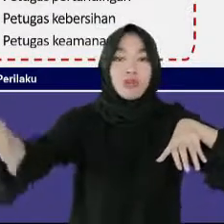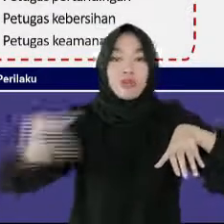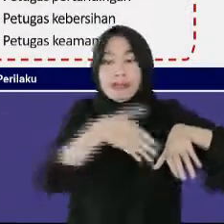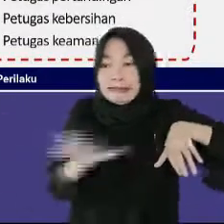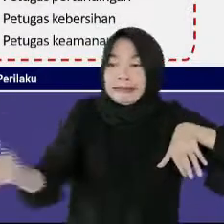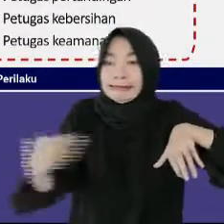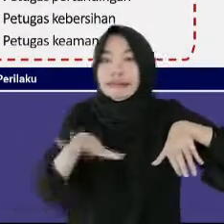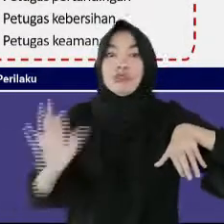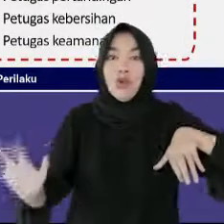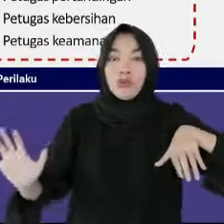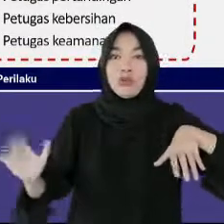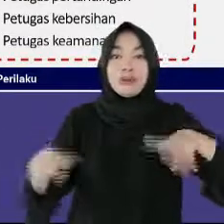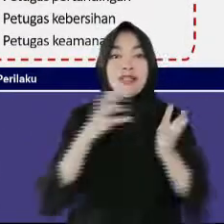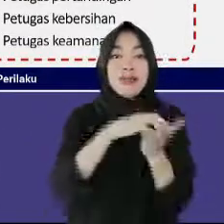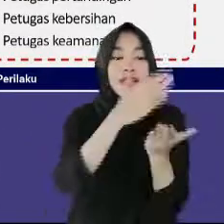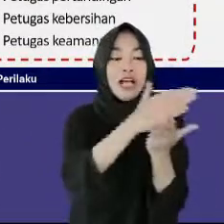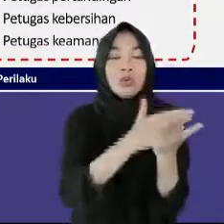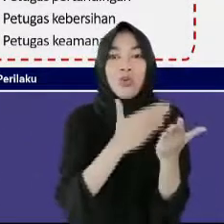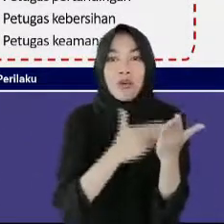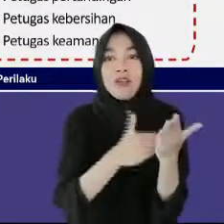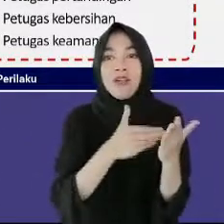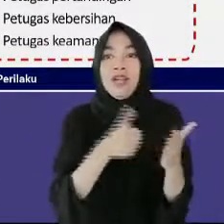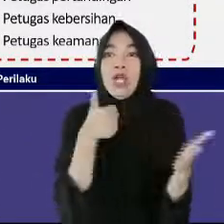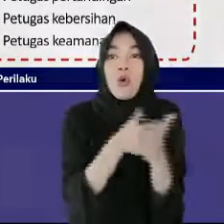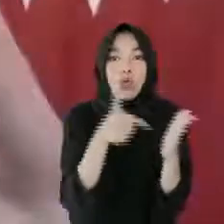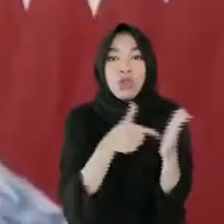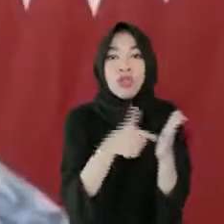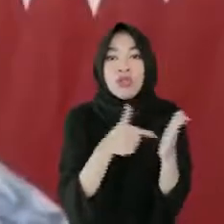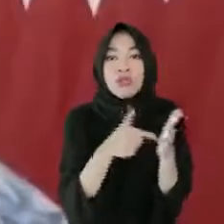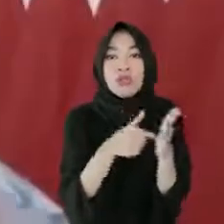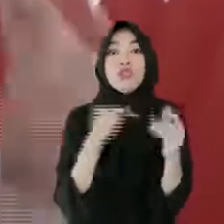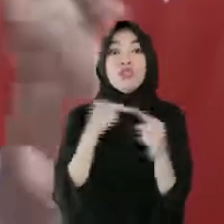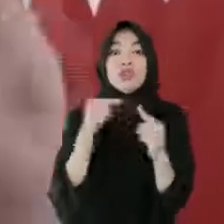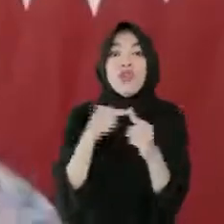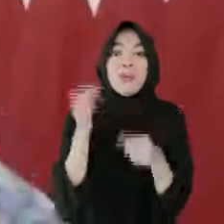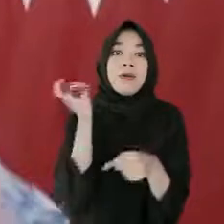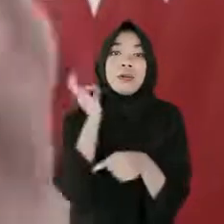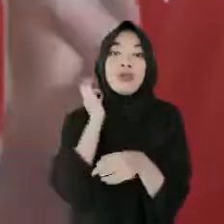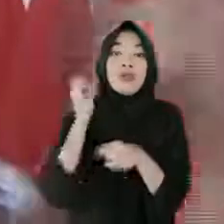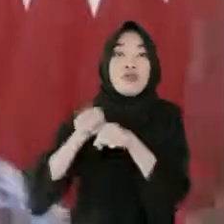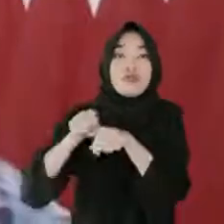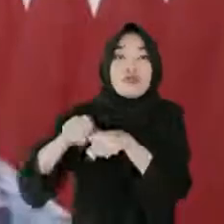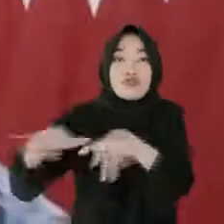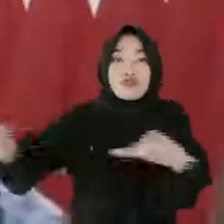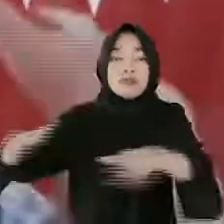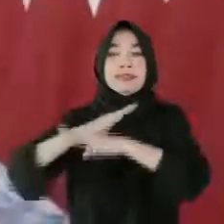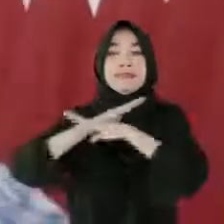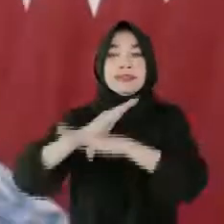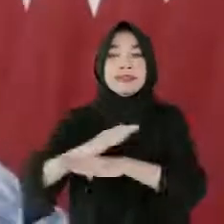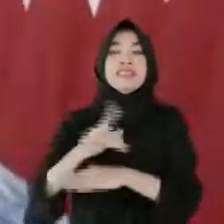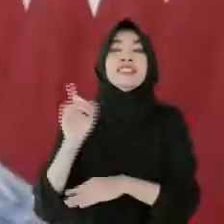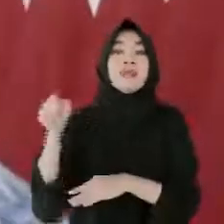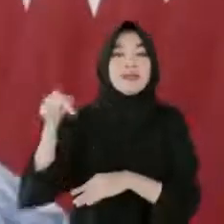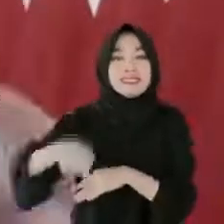bisa betul-betul memitigasi mengurangi risiko penularan karena kita bagaimanapun juga ini sedang dalam masa pandemic